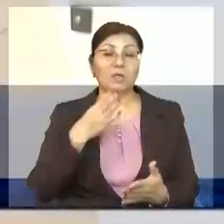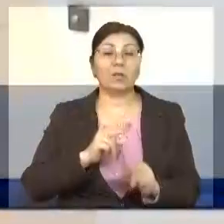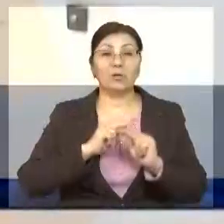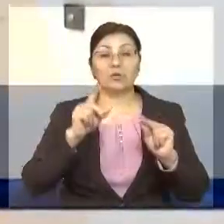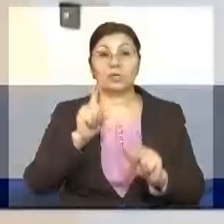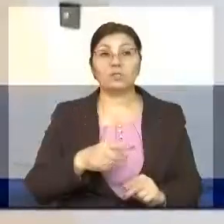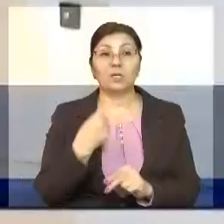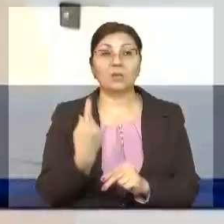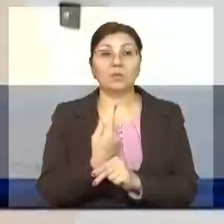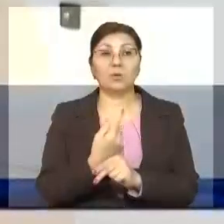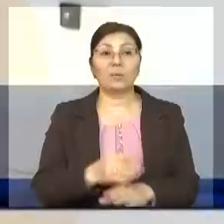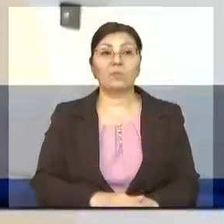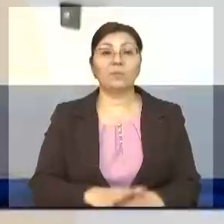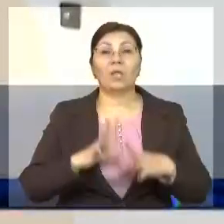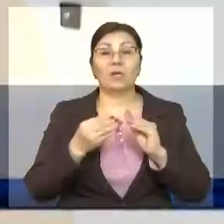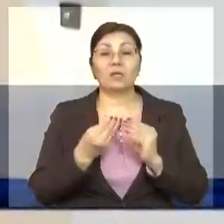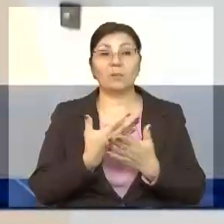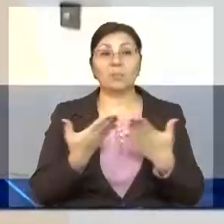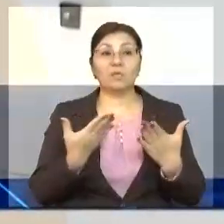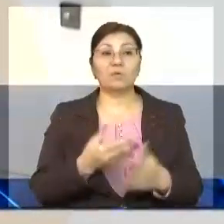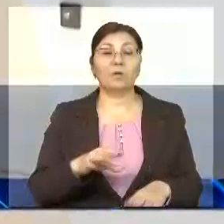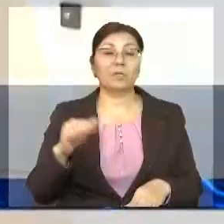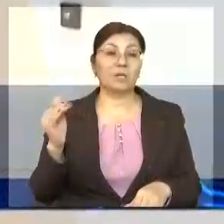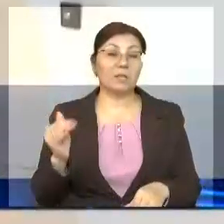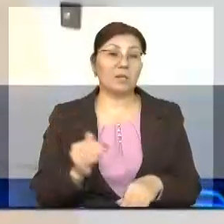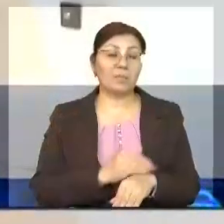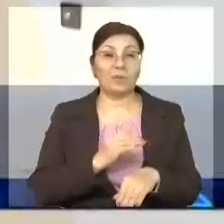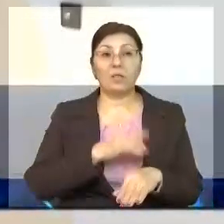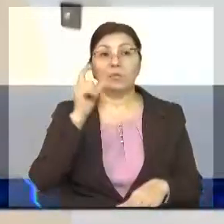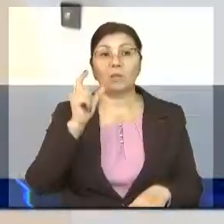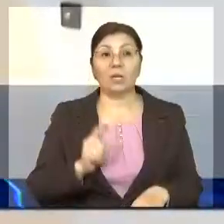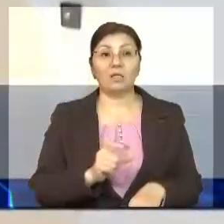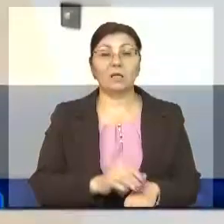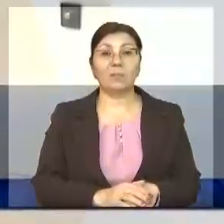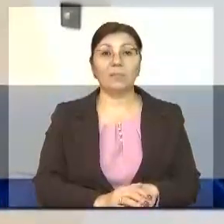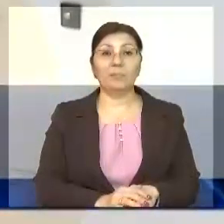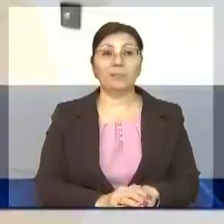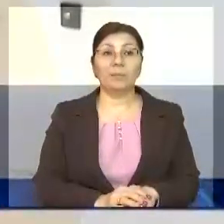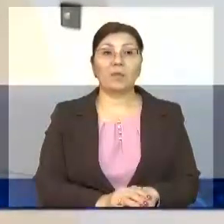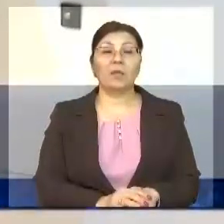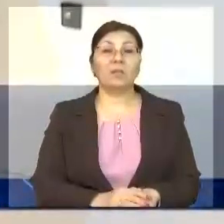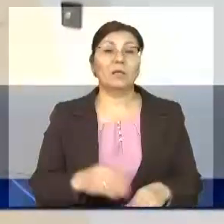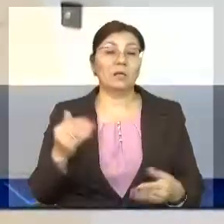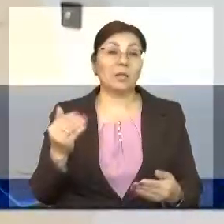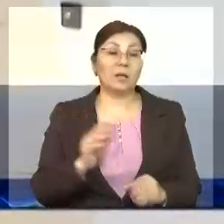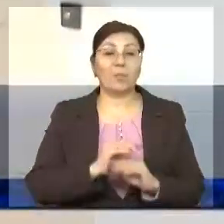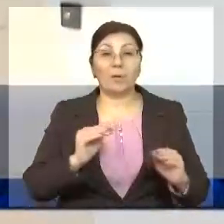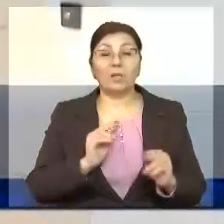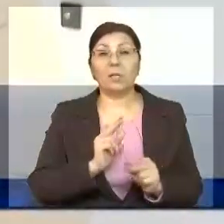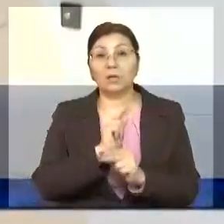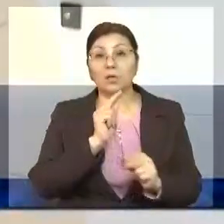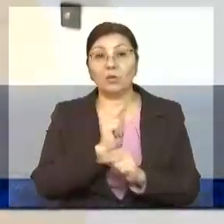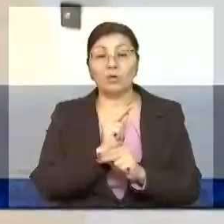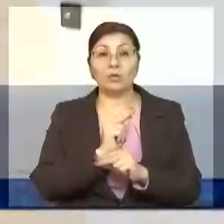қатарына жатқызар едім. Жалпы ол кісі жақсылыққа ат байлататындай, жамандықты қақ байлататындай, ізгілікті инетіп, имандылықты